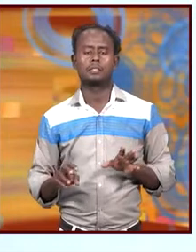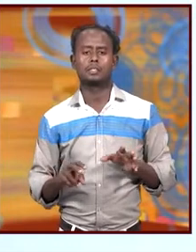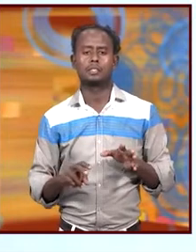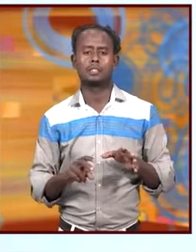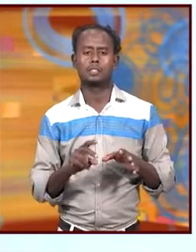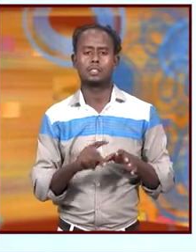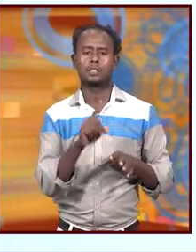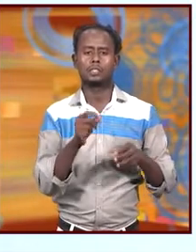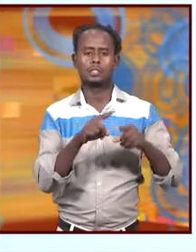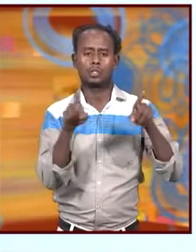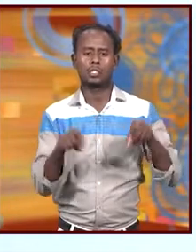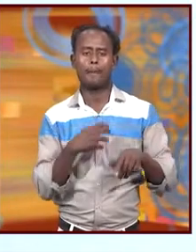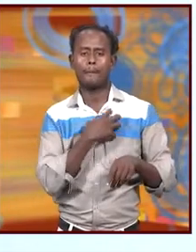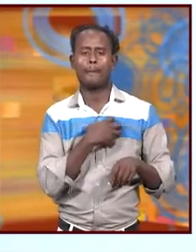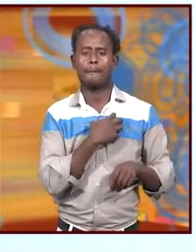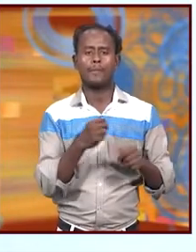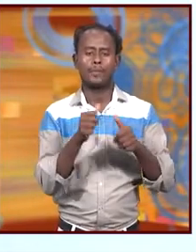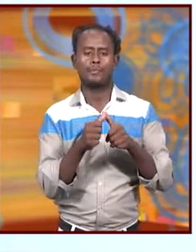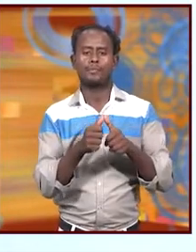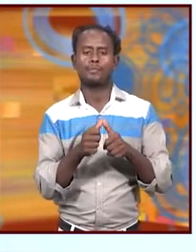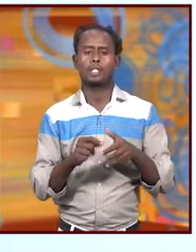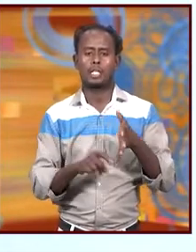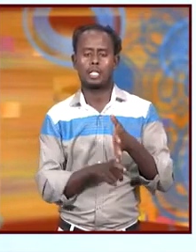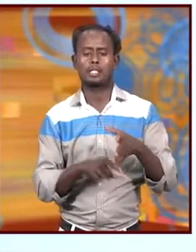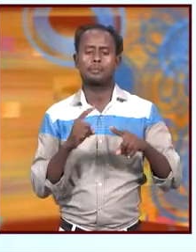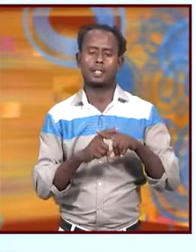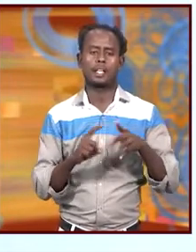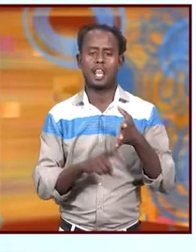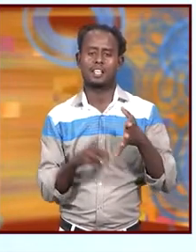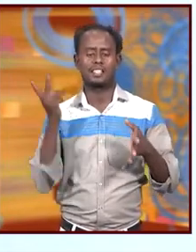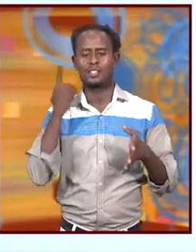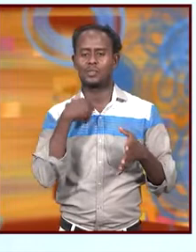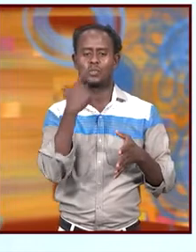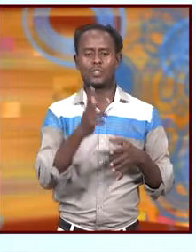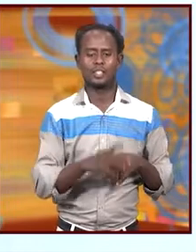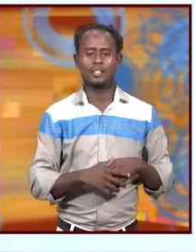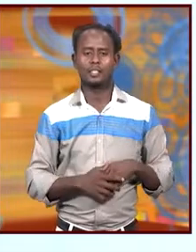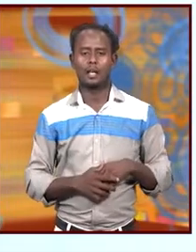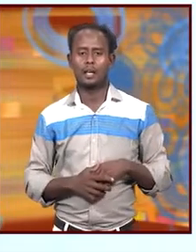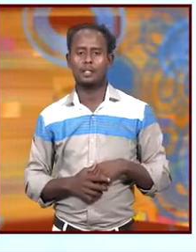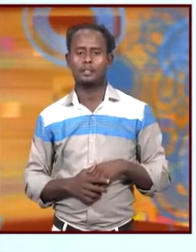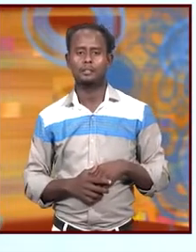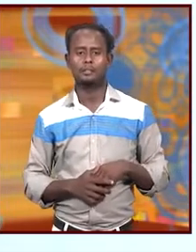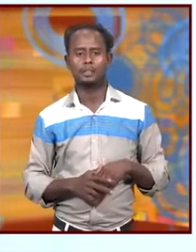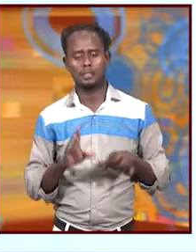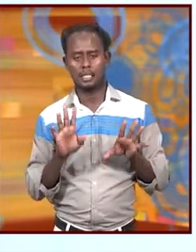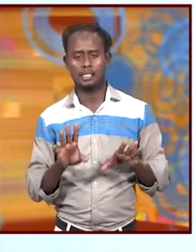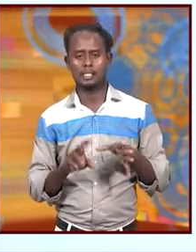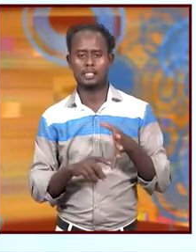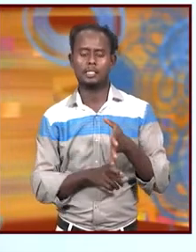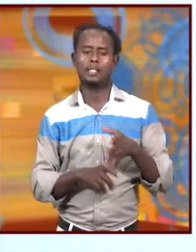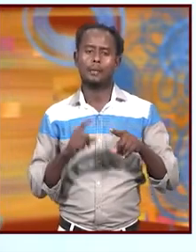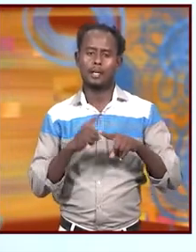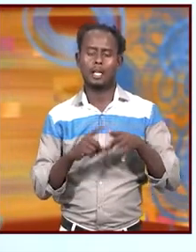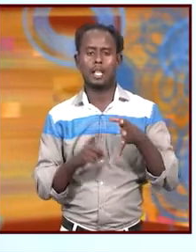சதுரத்துடைய பரப்பளவுக்கான வாய்ப்பாடு ஆமாம் எஸ் பெருக்கல் எஸ் பக்கம் எஸ் ஆக இருக்கும் பொழுது அதனுடைய பரப்பளவு